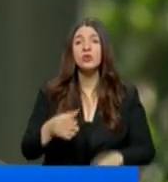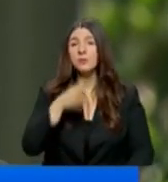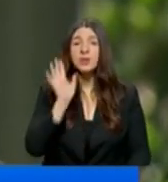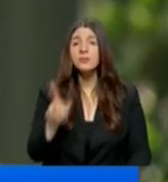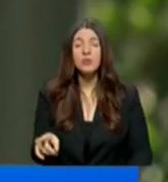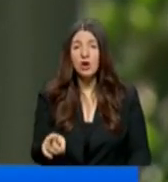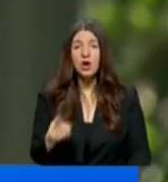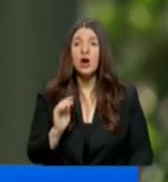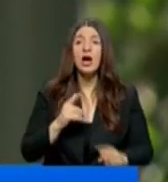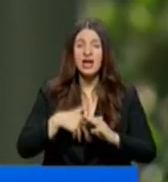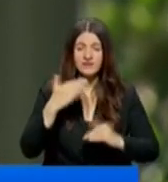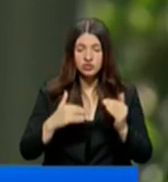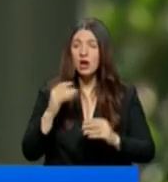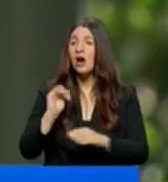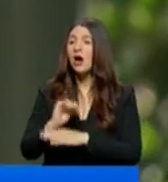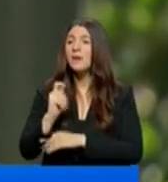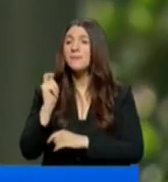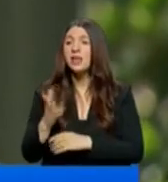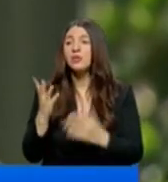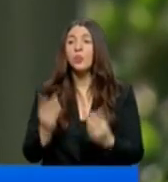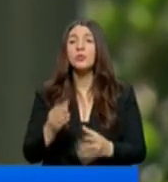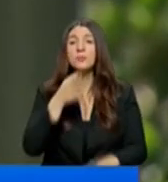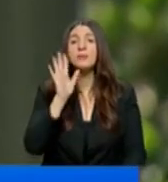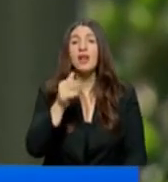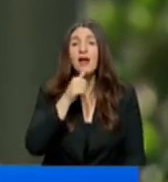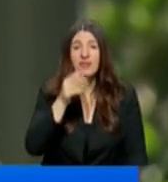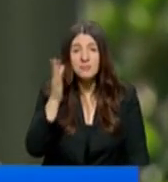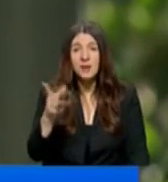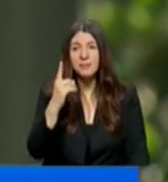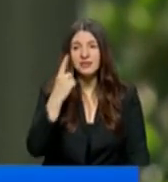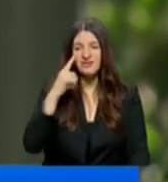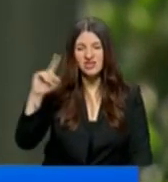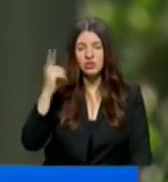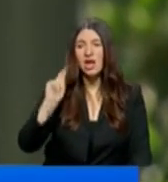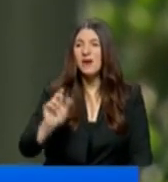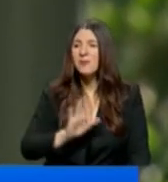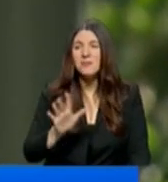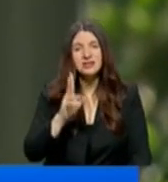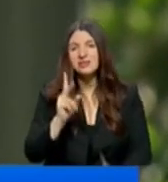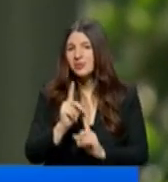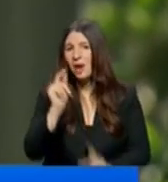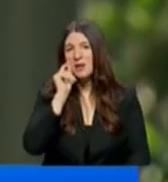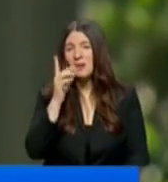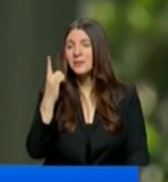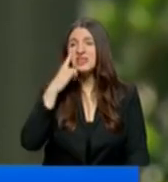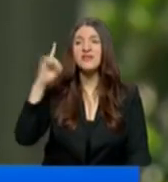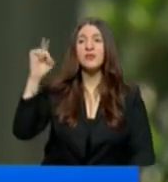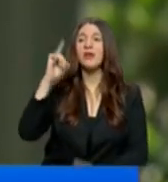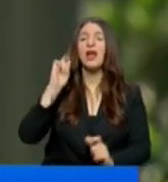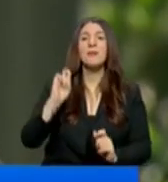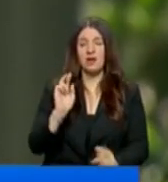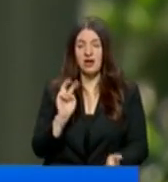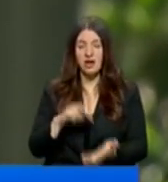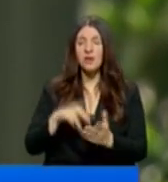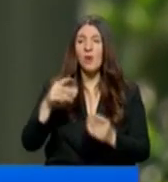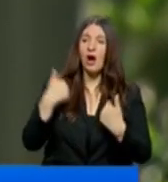bilmiyorum. Enflasyonla hayat pahalılığının ne olduğunu bilmeyen adam bir devleti yönetemez İsmail Bey. Bir devleti yönetmeye